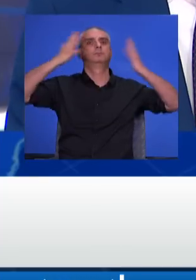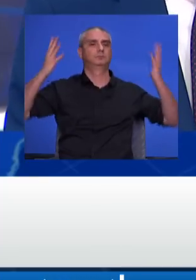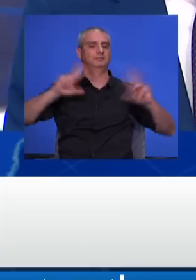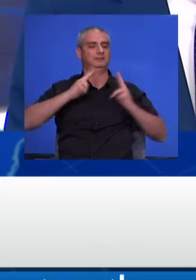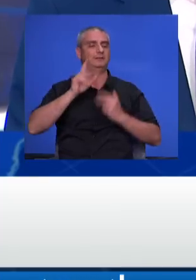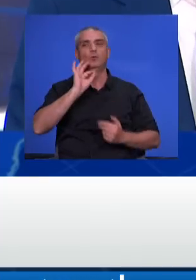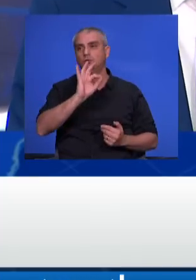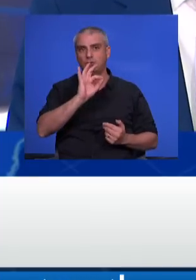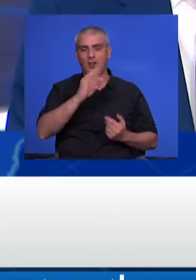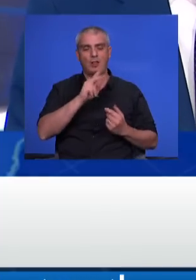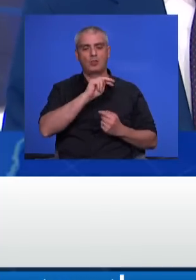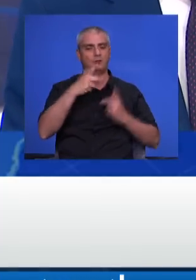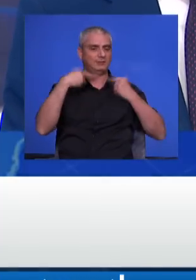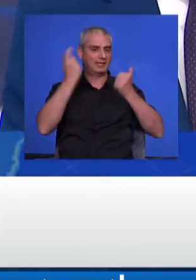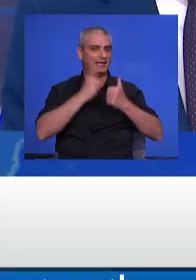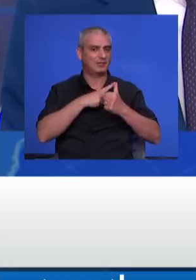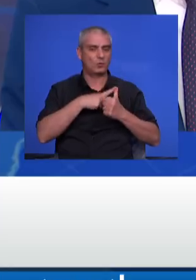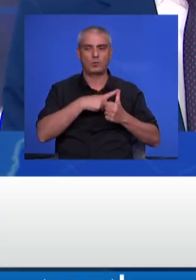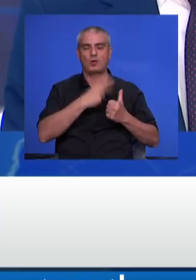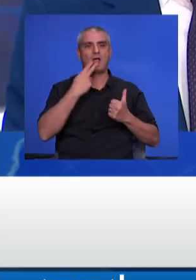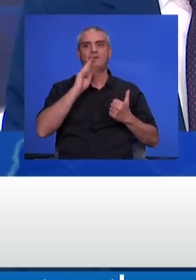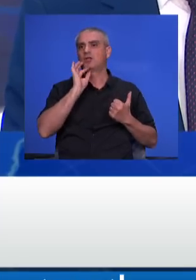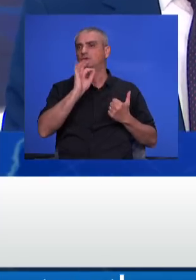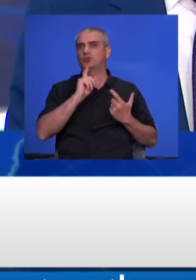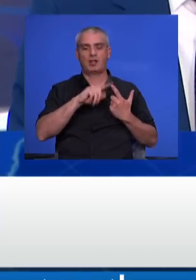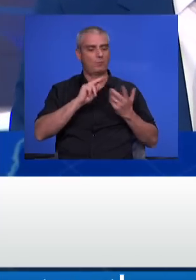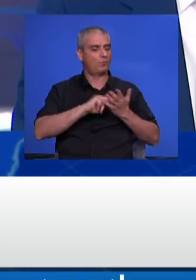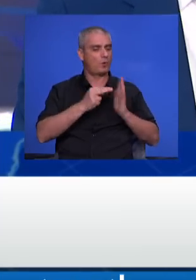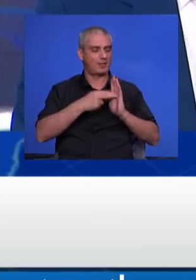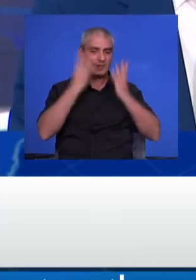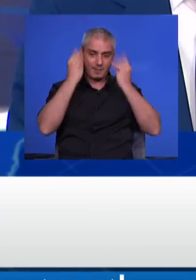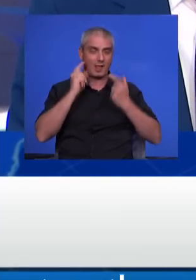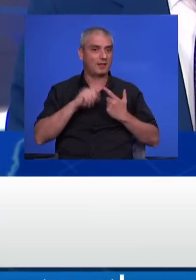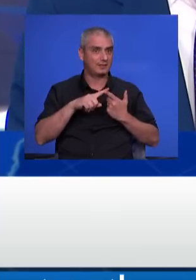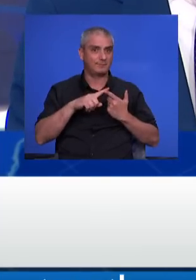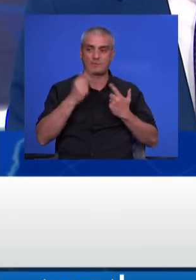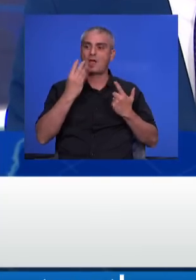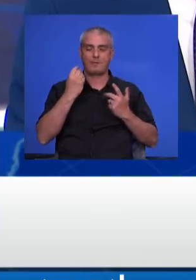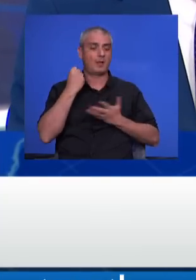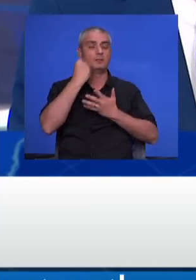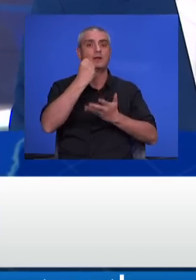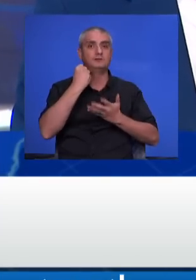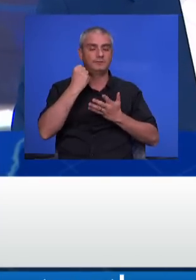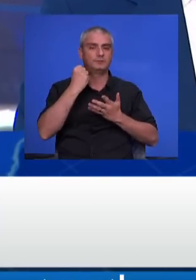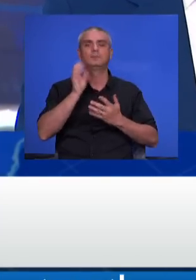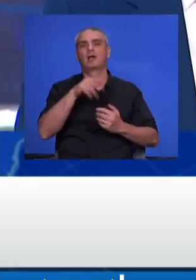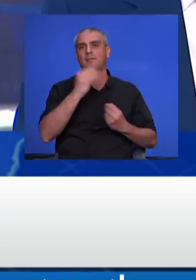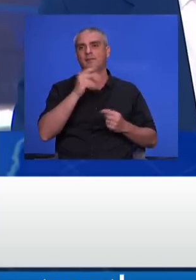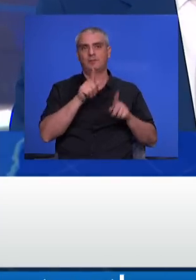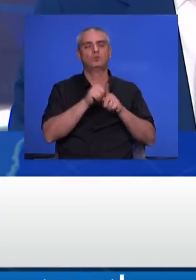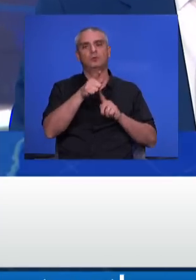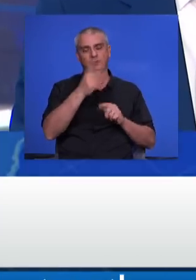שלו בנושא חינוך, הבטחות של הפוליטיקאים לחרדים להרבה מאוד תקציבים, גם הדברים האלה